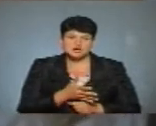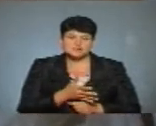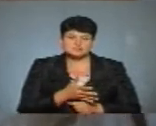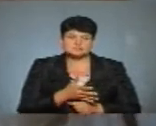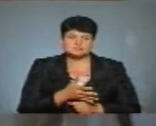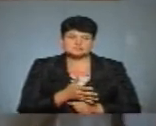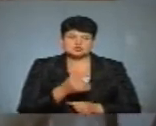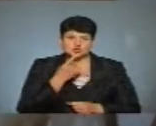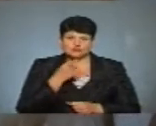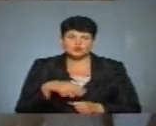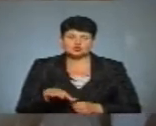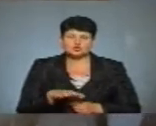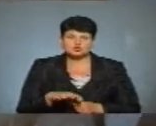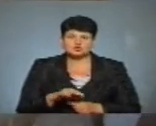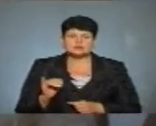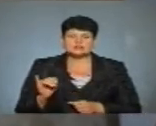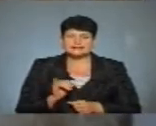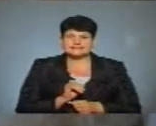так званої червоної зони. І